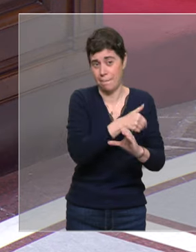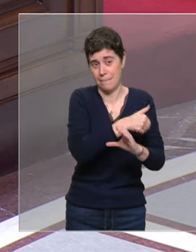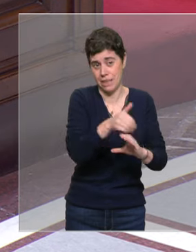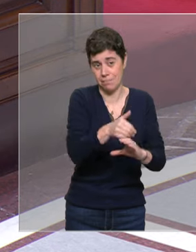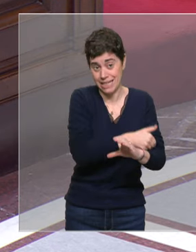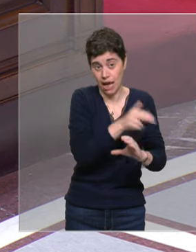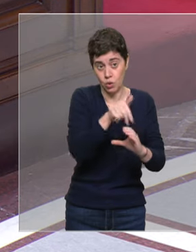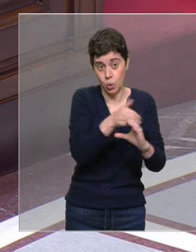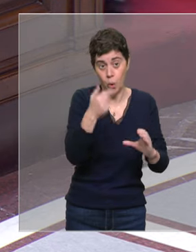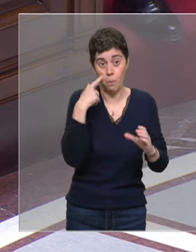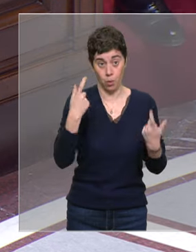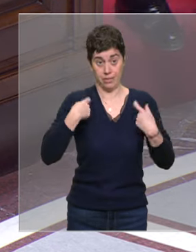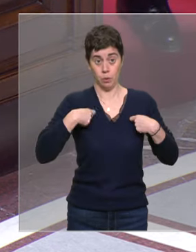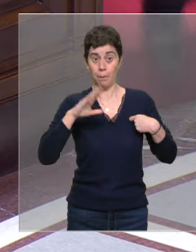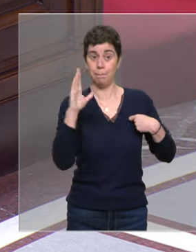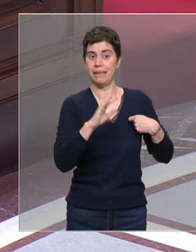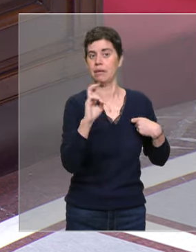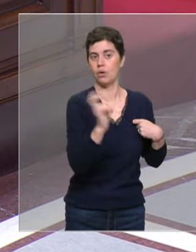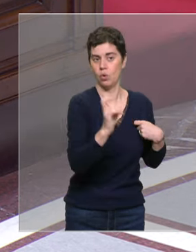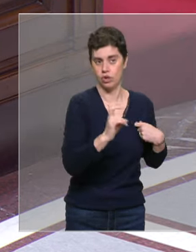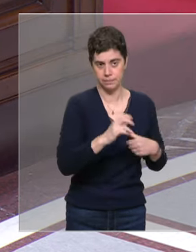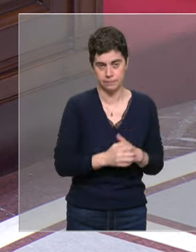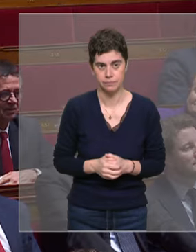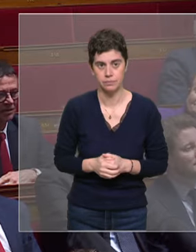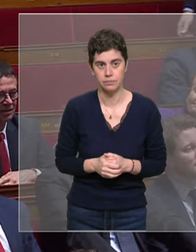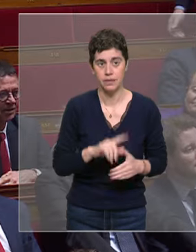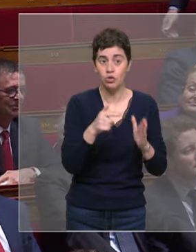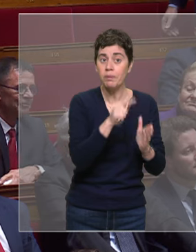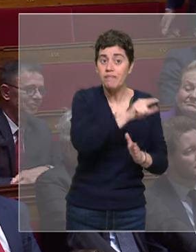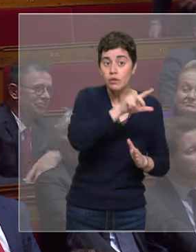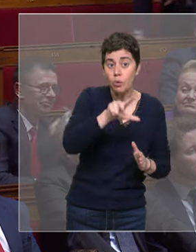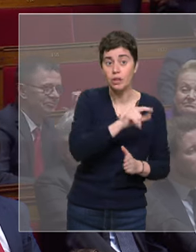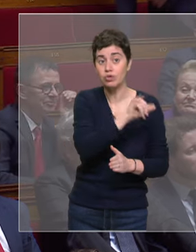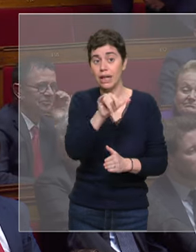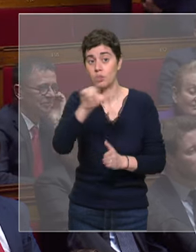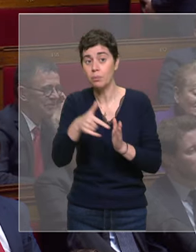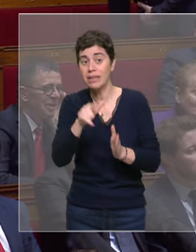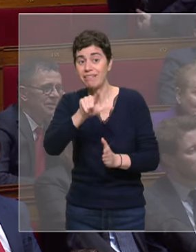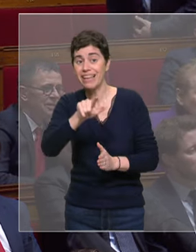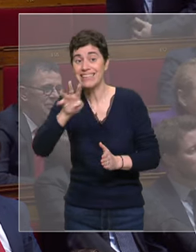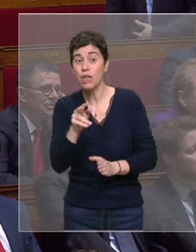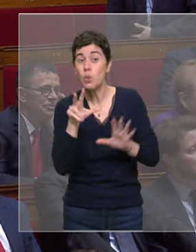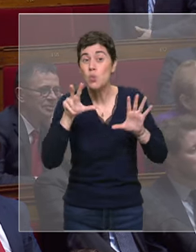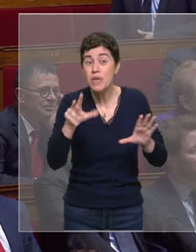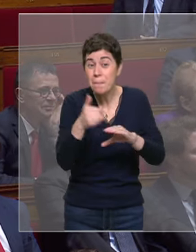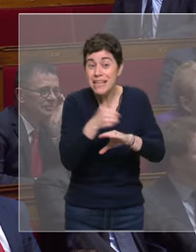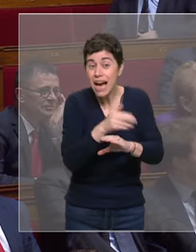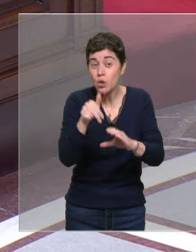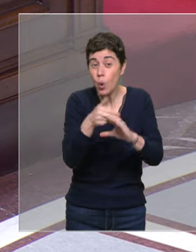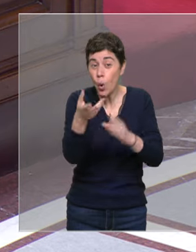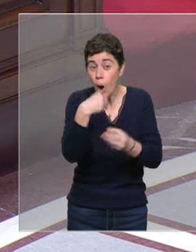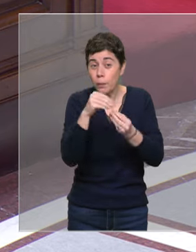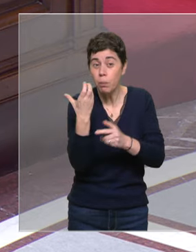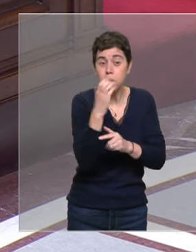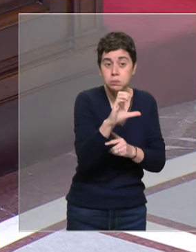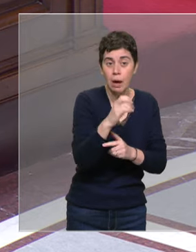40 milliards d'euros sur les dépenses vertes. Augmentation entre 2023 et 2024, 8 milliards d'euros de plus. Et même ma prime